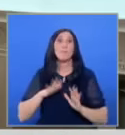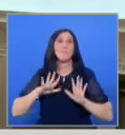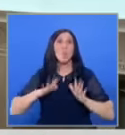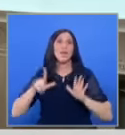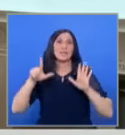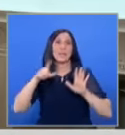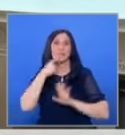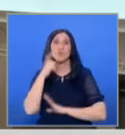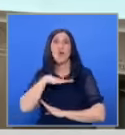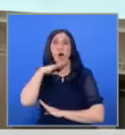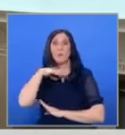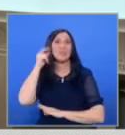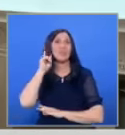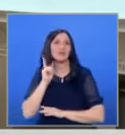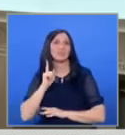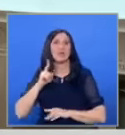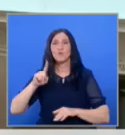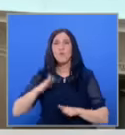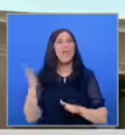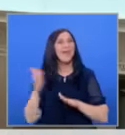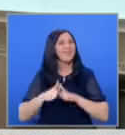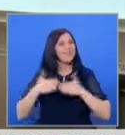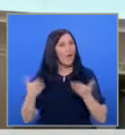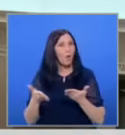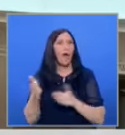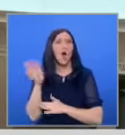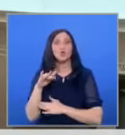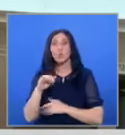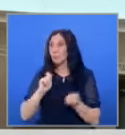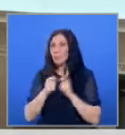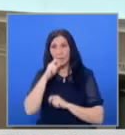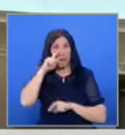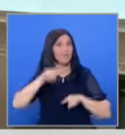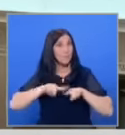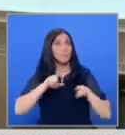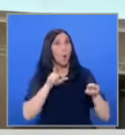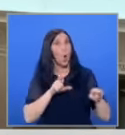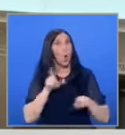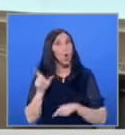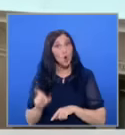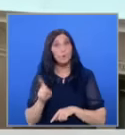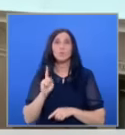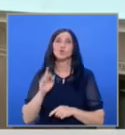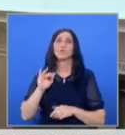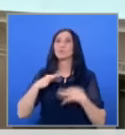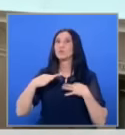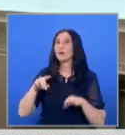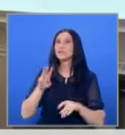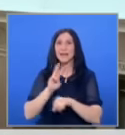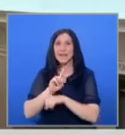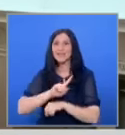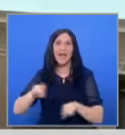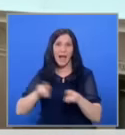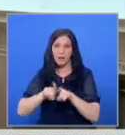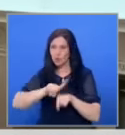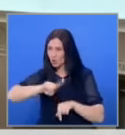опит с наказателни дела. И още от промените, главният прокурор вече ще може да бъде освобождаван с 13, а не както беше досега